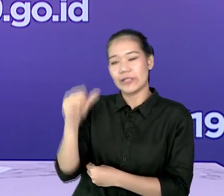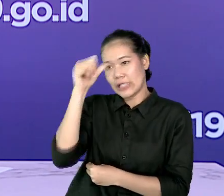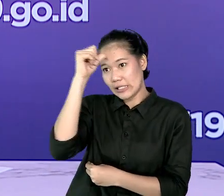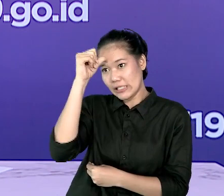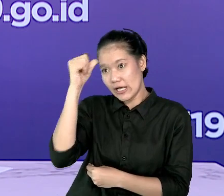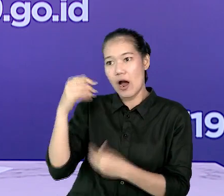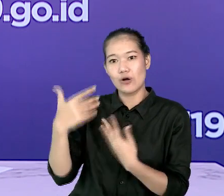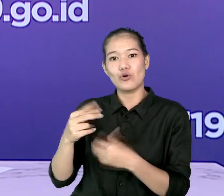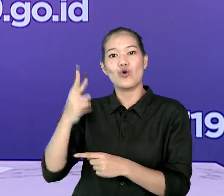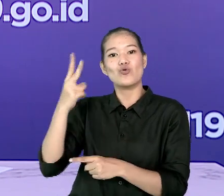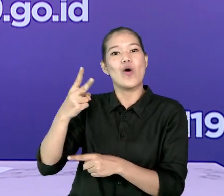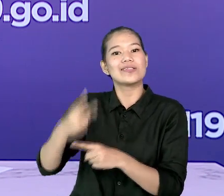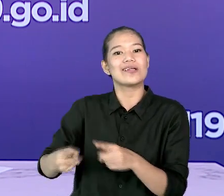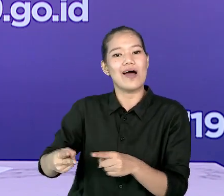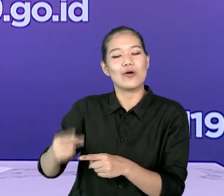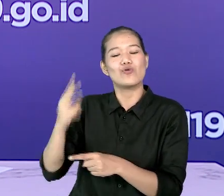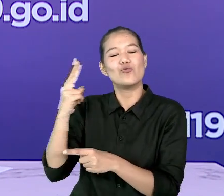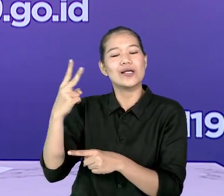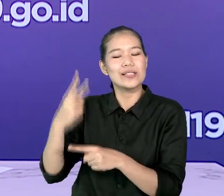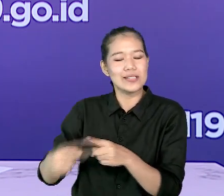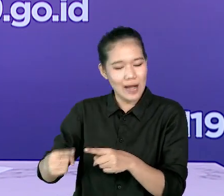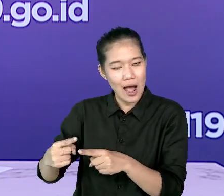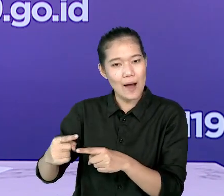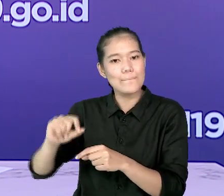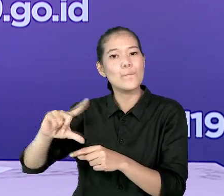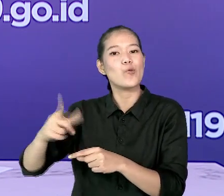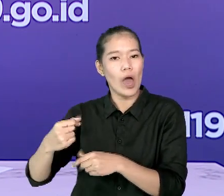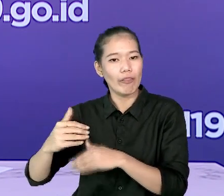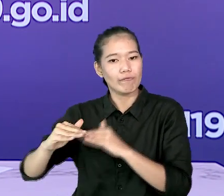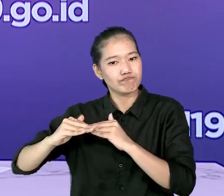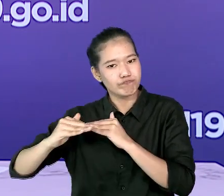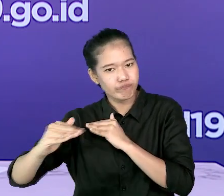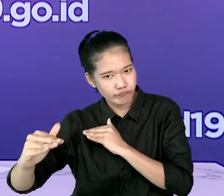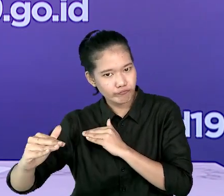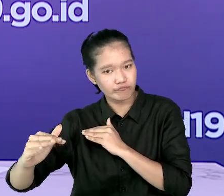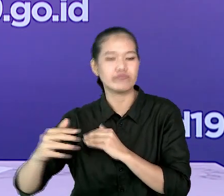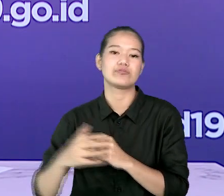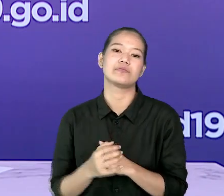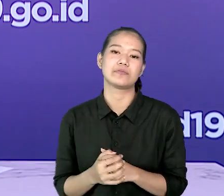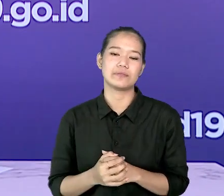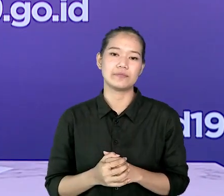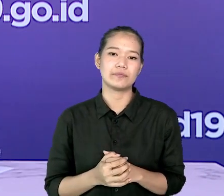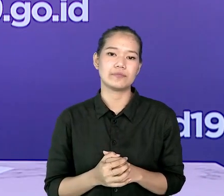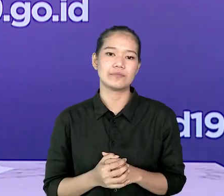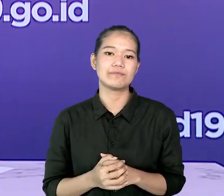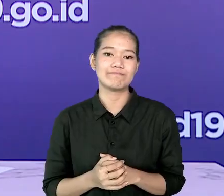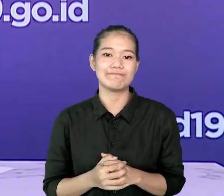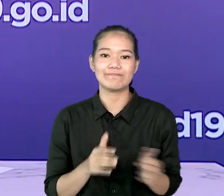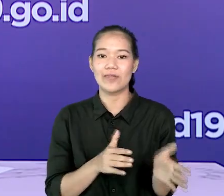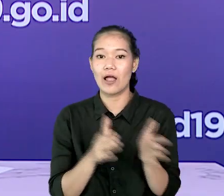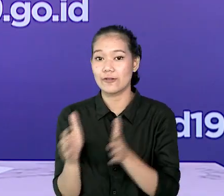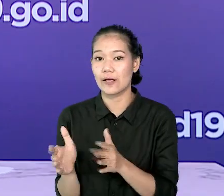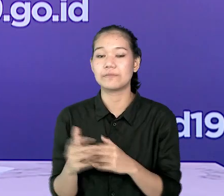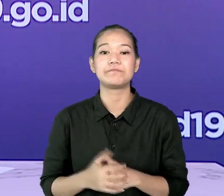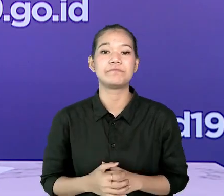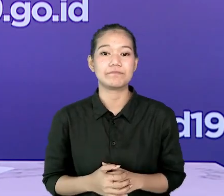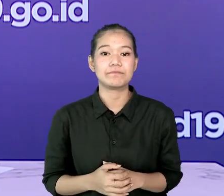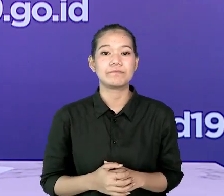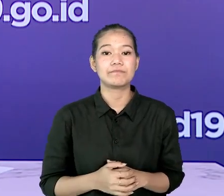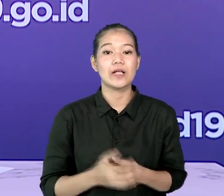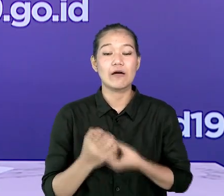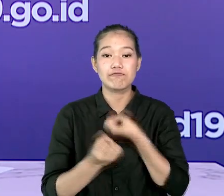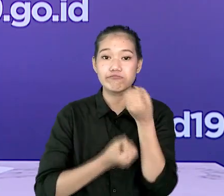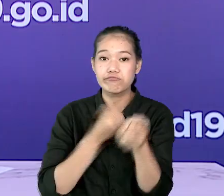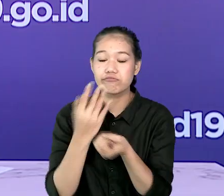mendatar selama 2,5 bulan terakhir, meski sempat mengalami kenaikan signifikan. Selanjutnya, saya